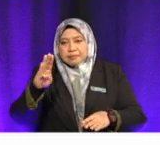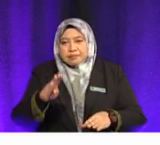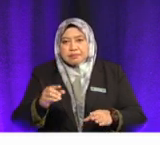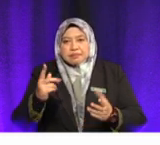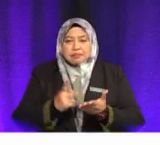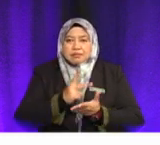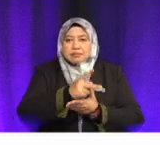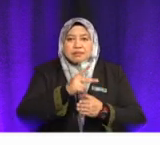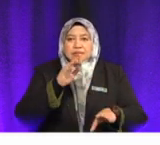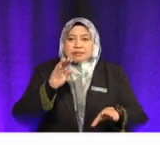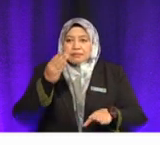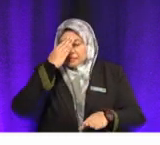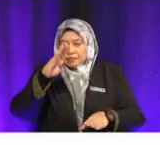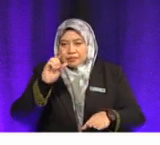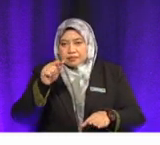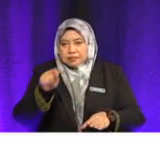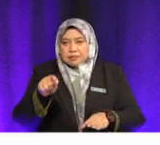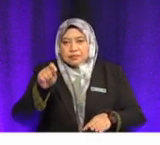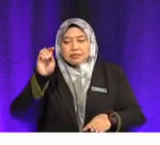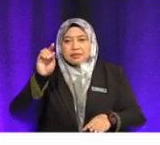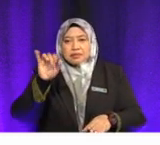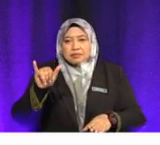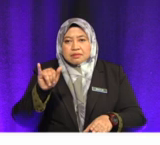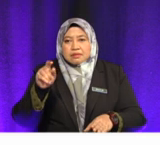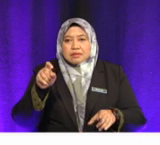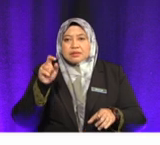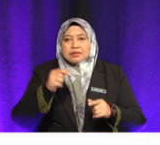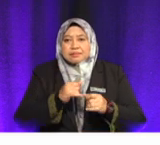yang bergerak dengan keadaan jaraknya adalah